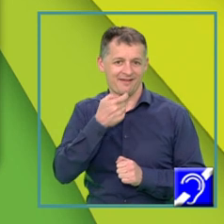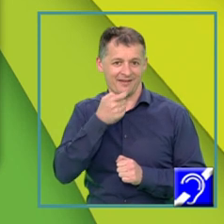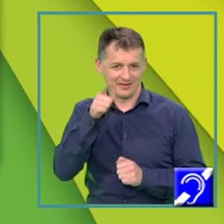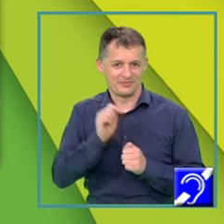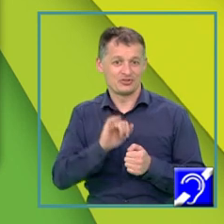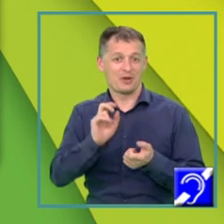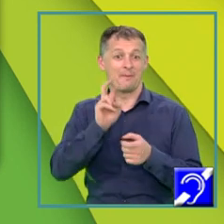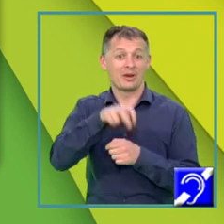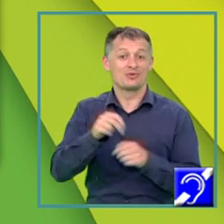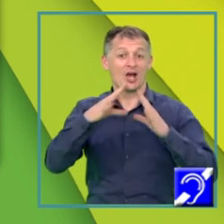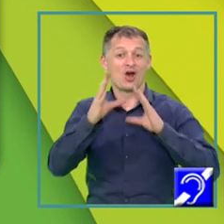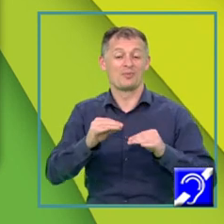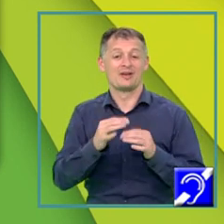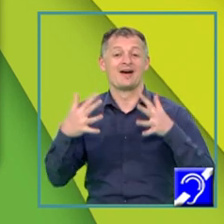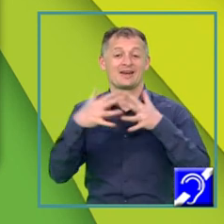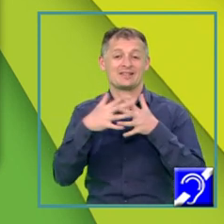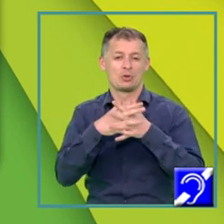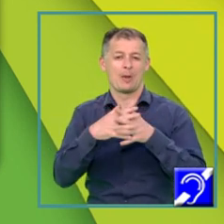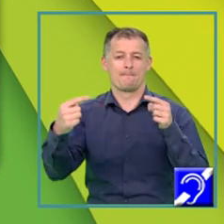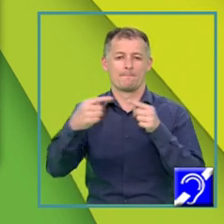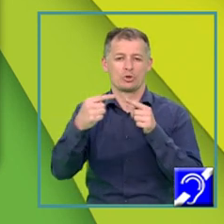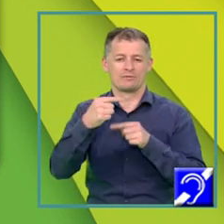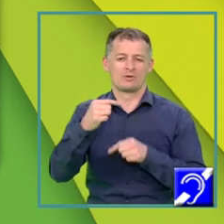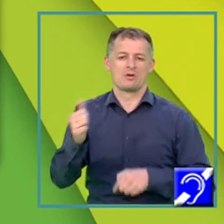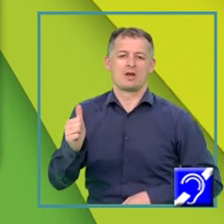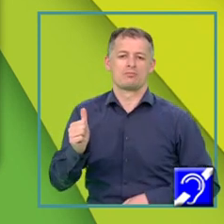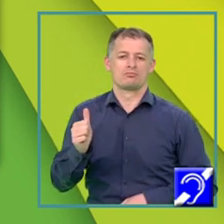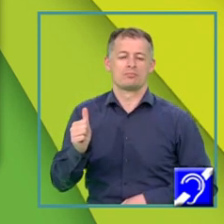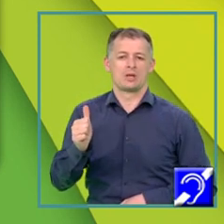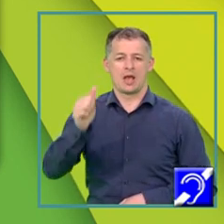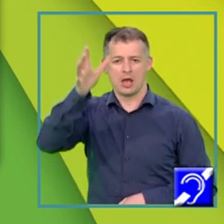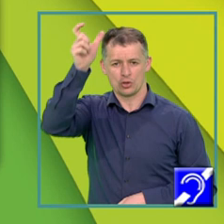participarea României la războiul anti-otoman din anii